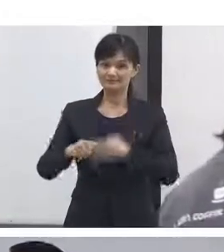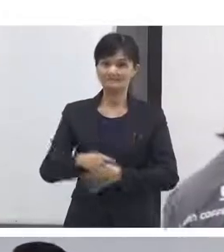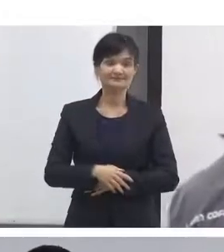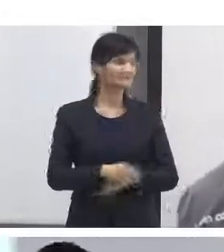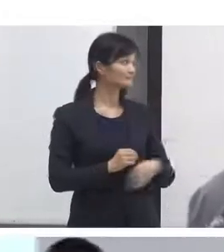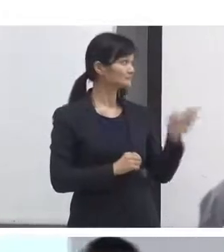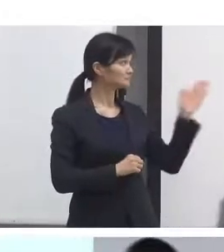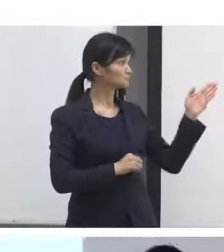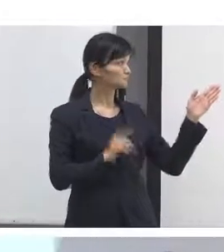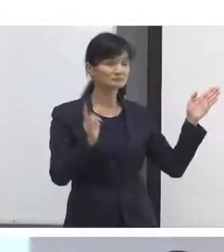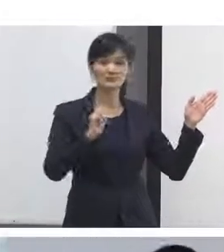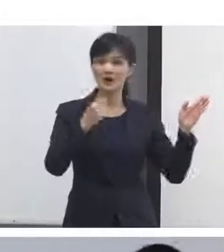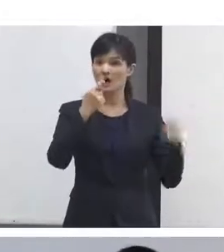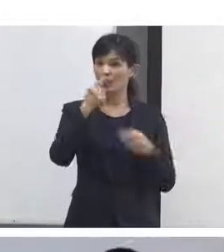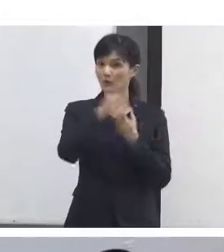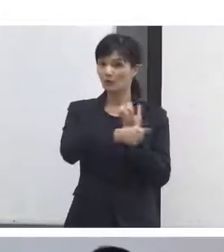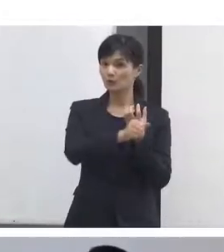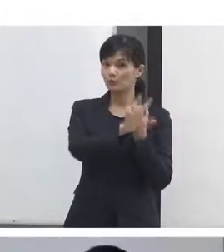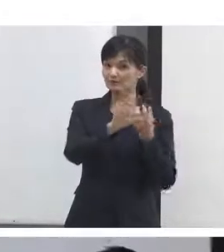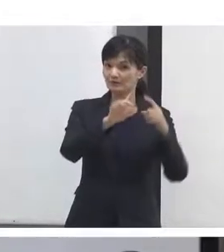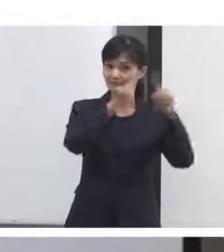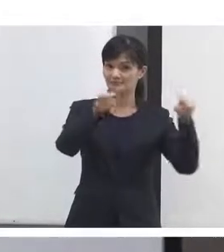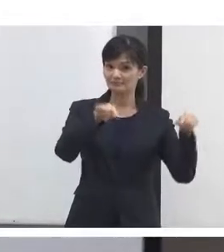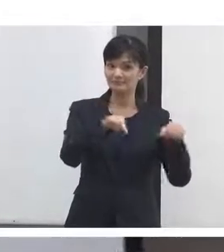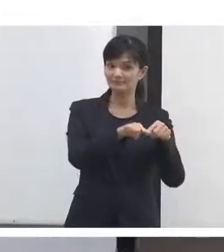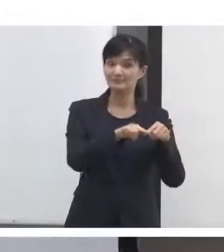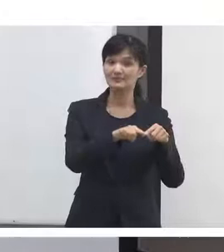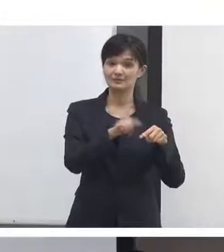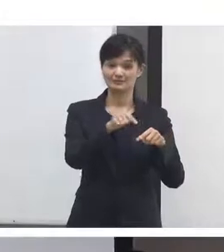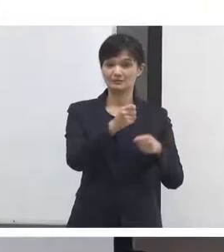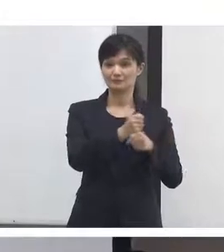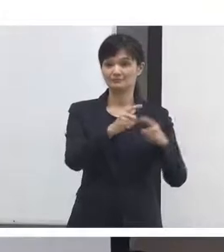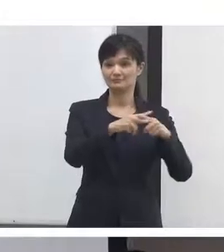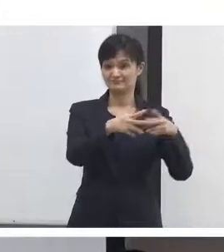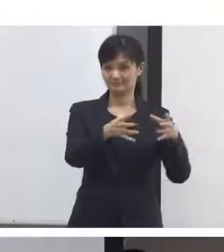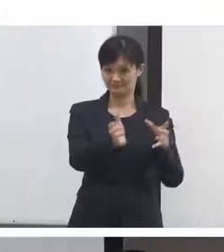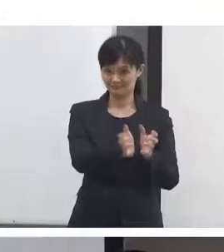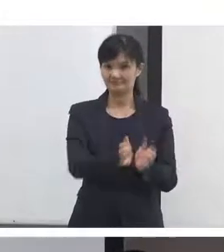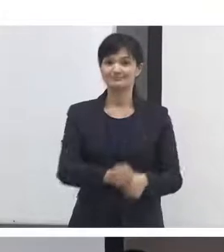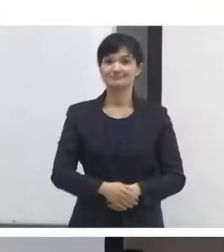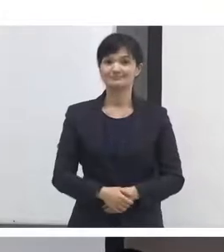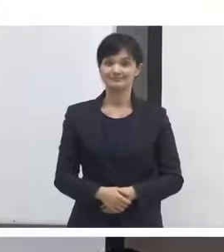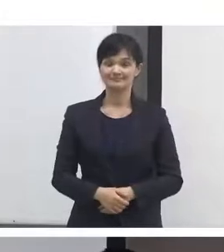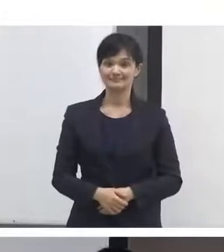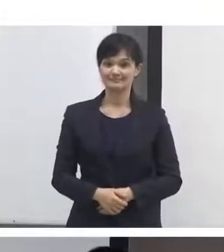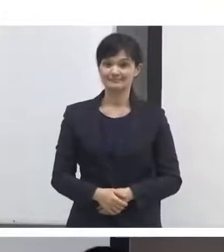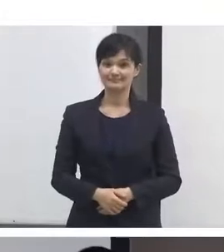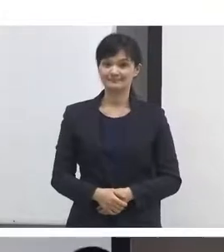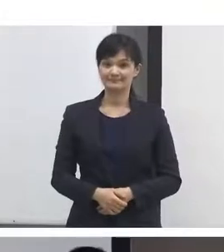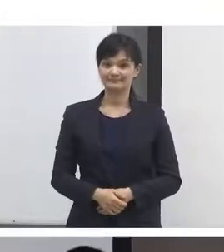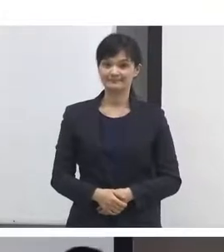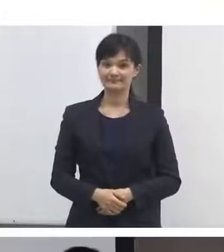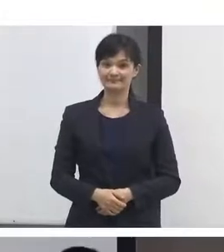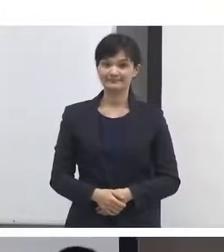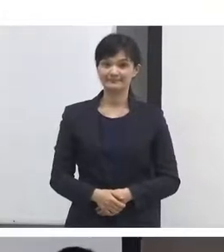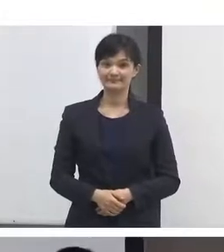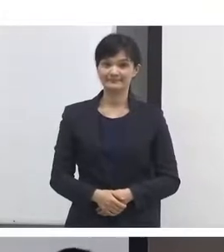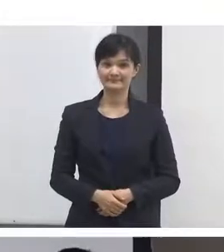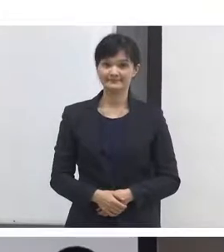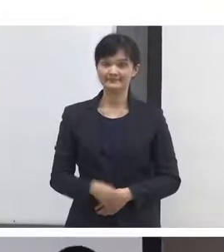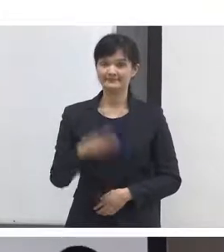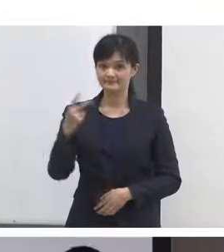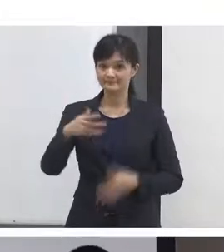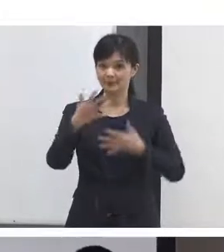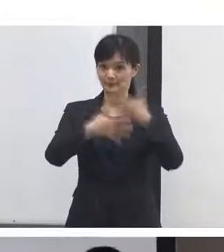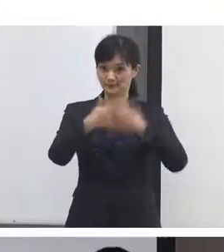什么六角形，橘色的是工作小组。好，再来就是同一个这个影